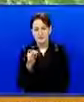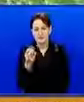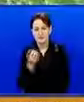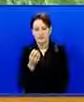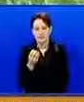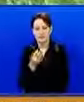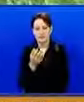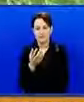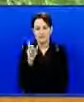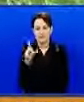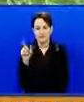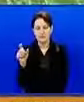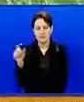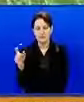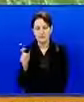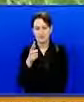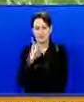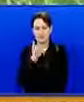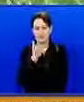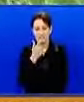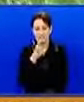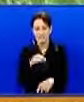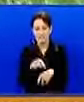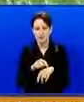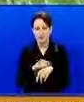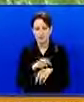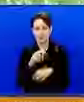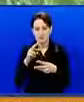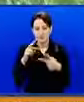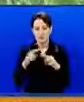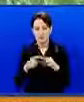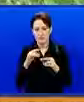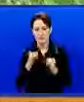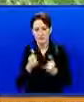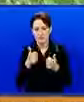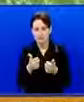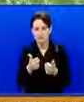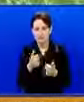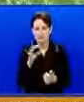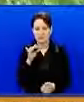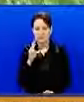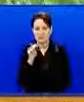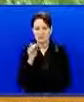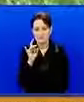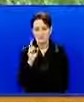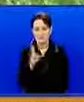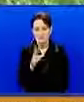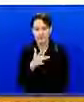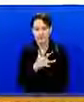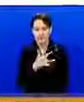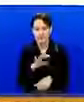кездерде адамның қаны бірден қоюланып кетеді дегенге. Содан кейін инфаркт, инсульт сол кездерде өте көп болады